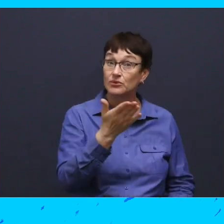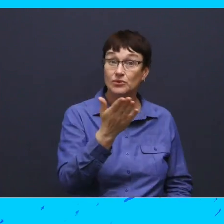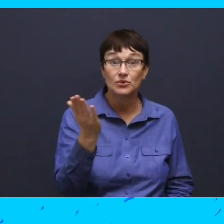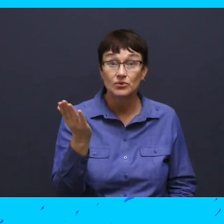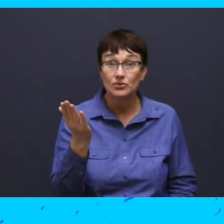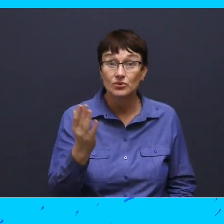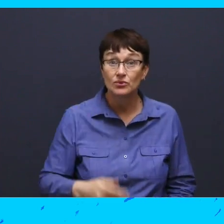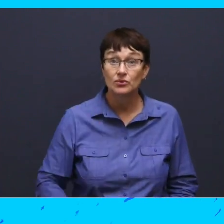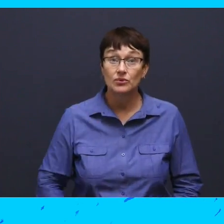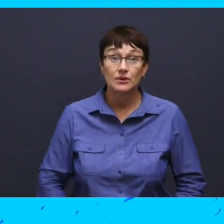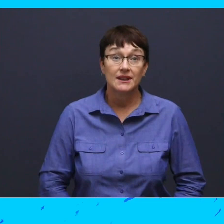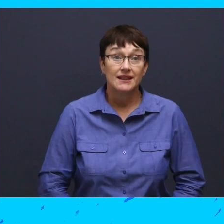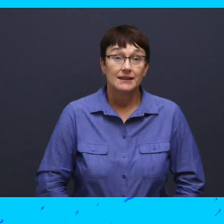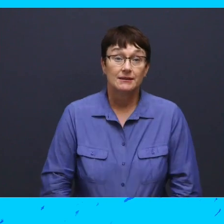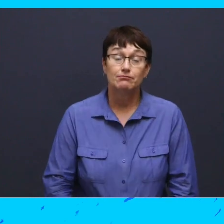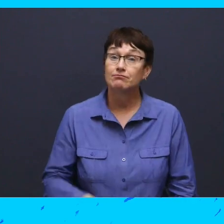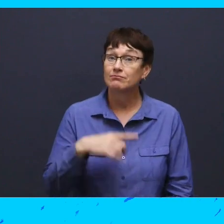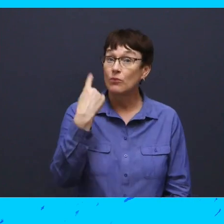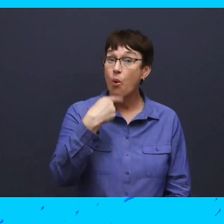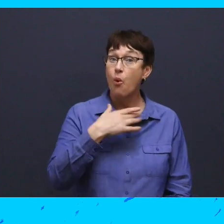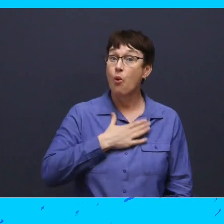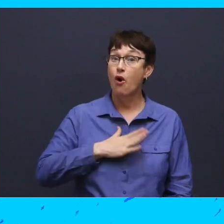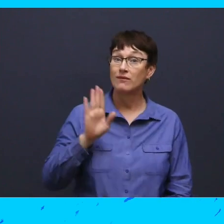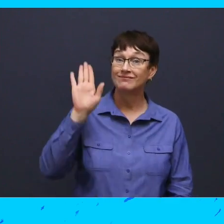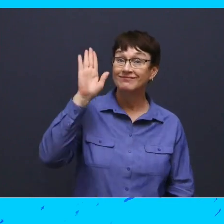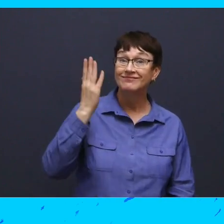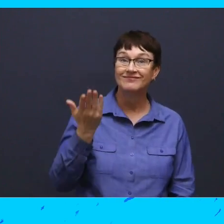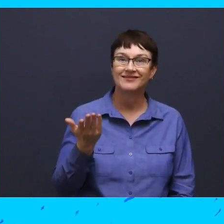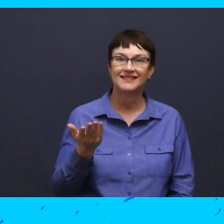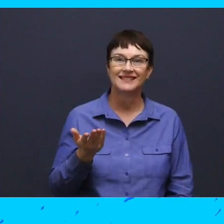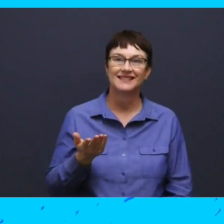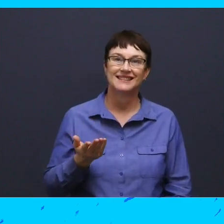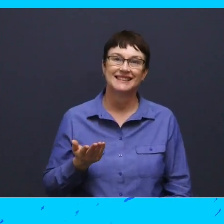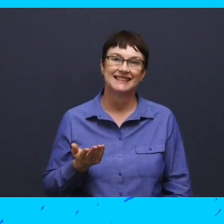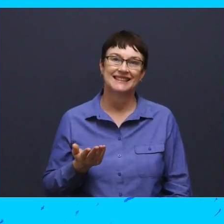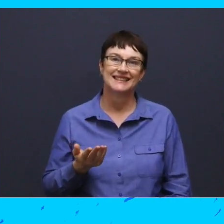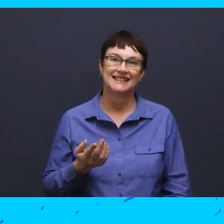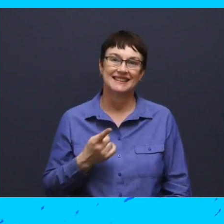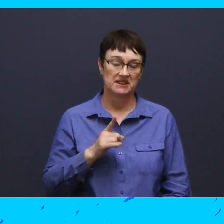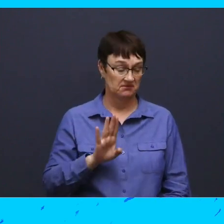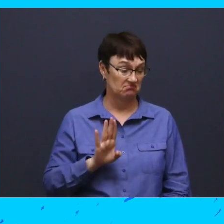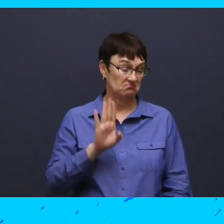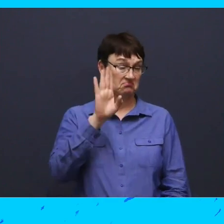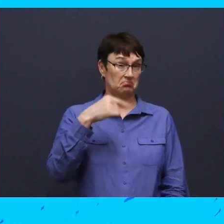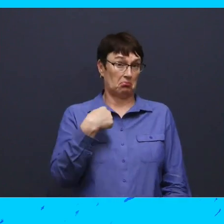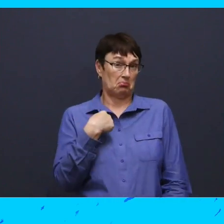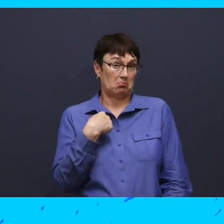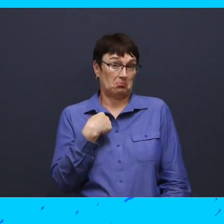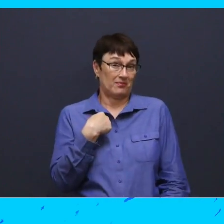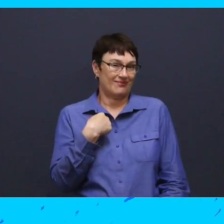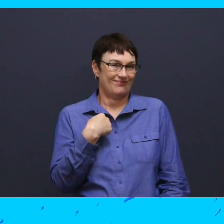prenez? Je crois que je me lance.